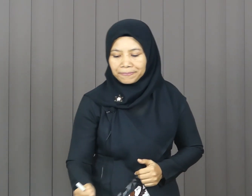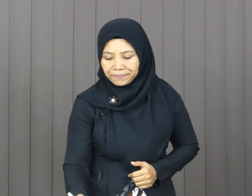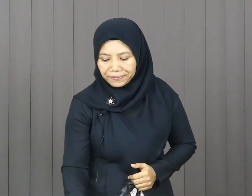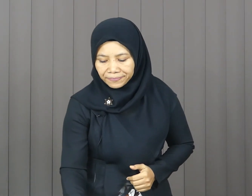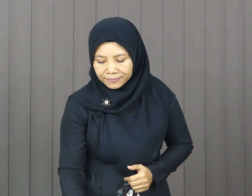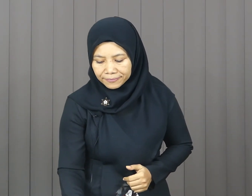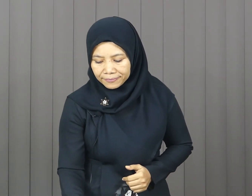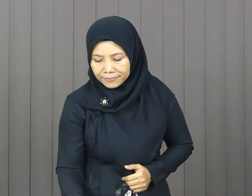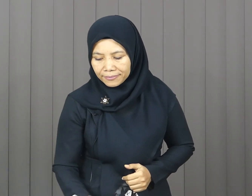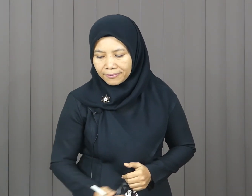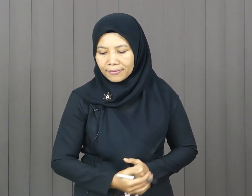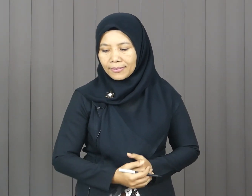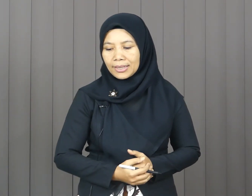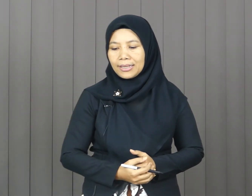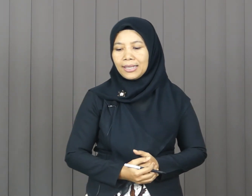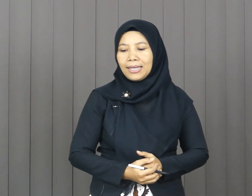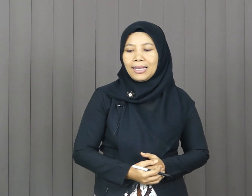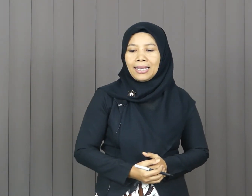ekonomi.